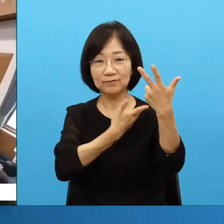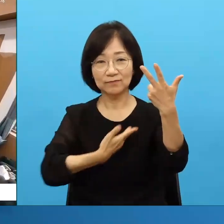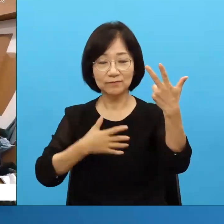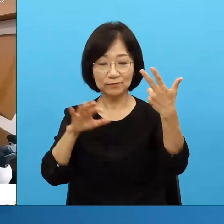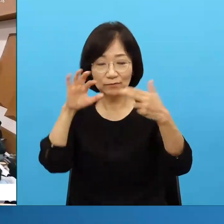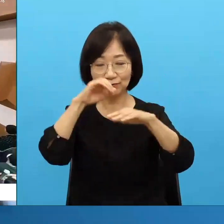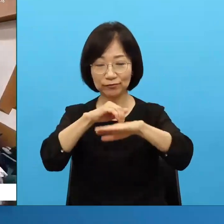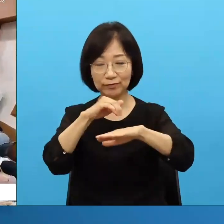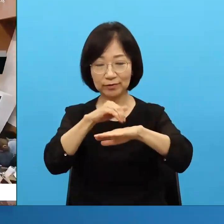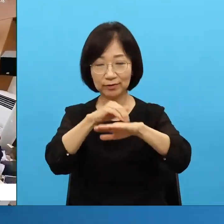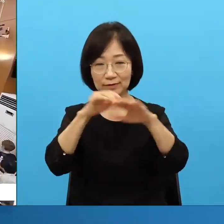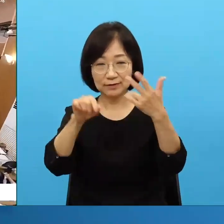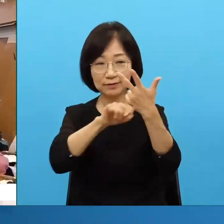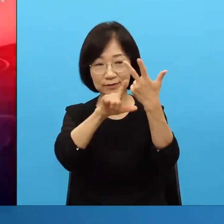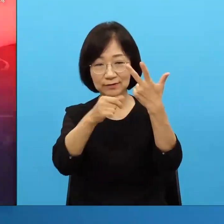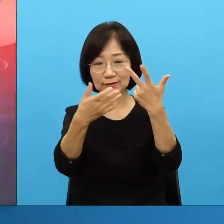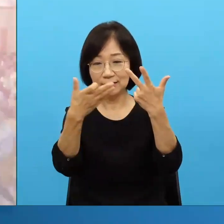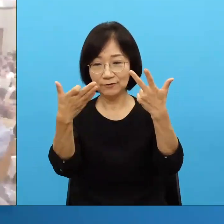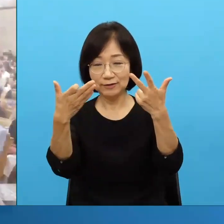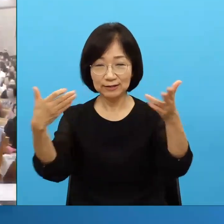19일 마감됩니다.